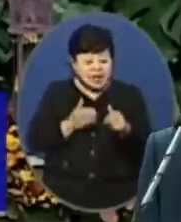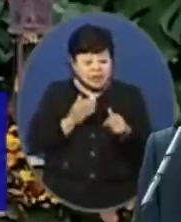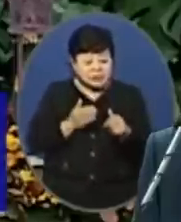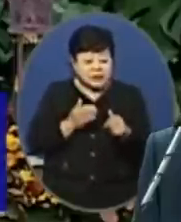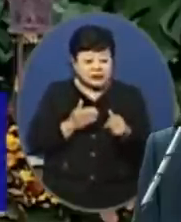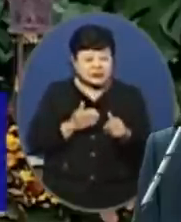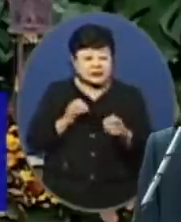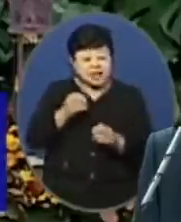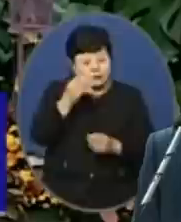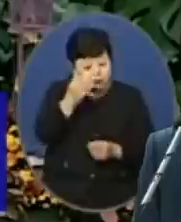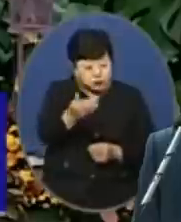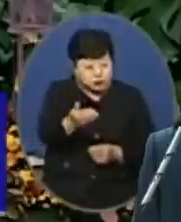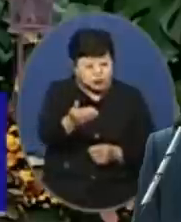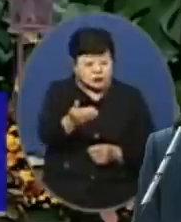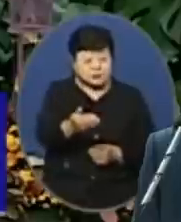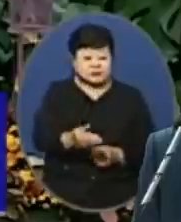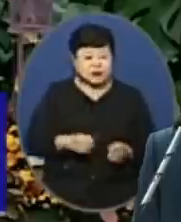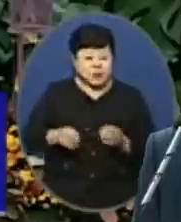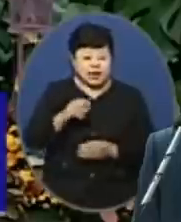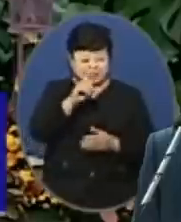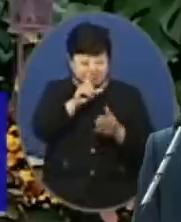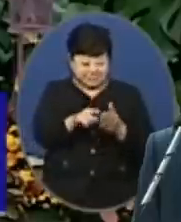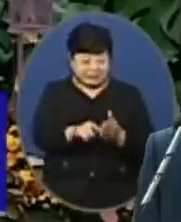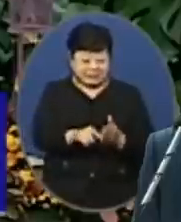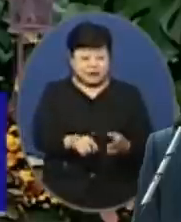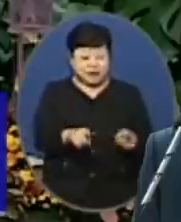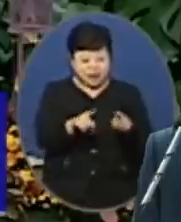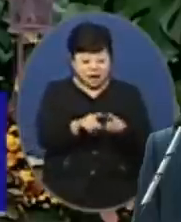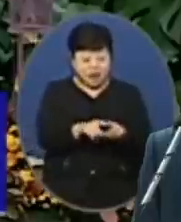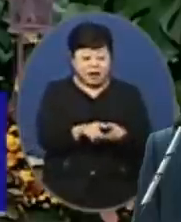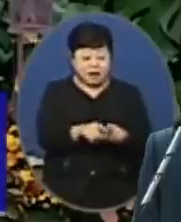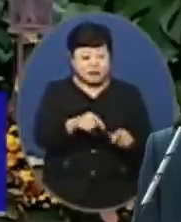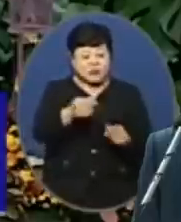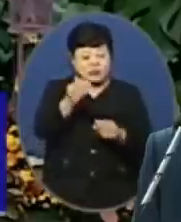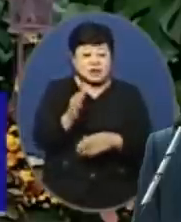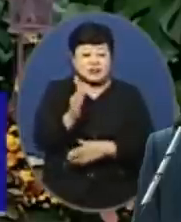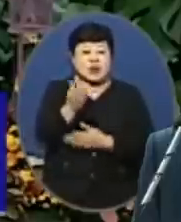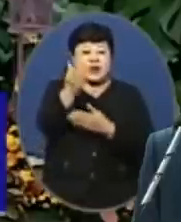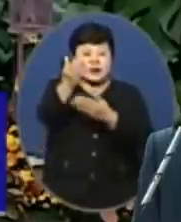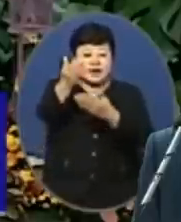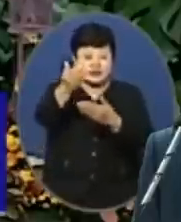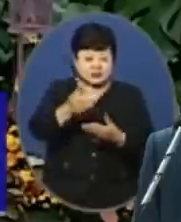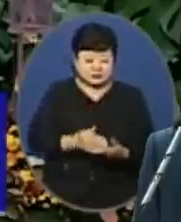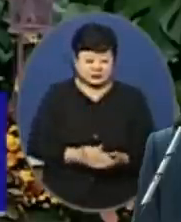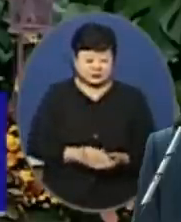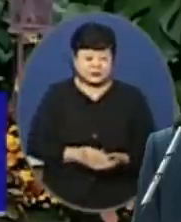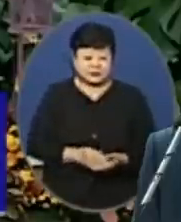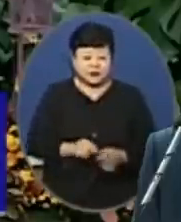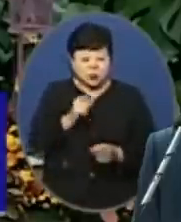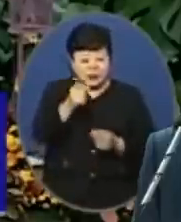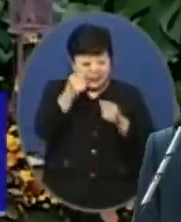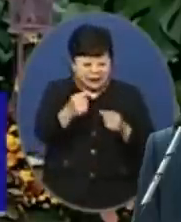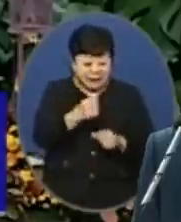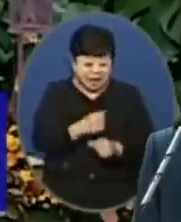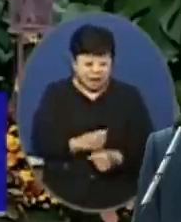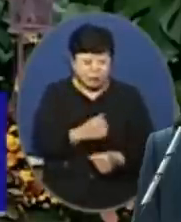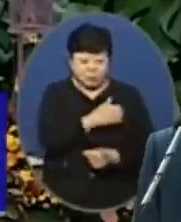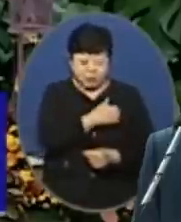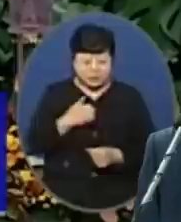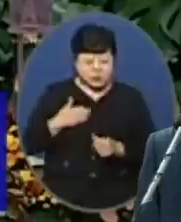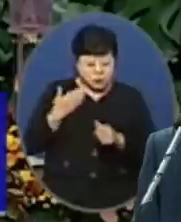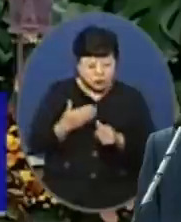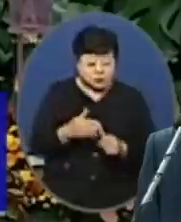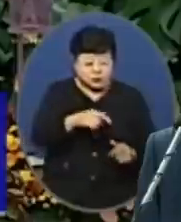내게 응답하리라. 그들이 환난 때 내가 그와 함께하여 그를 건지고 영화롭게 하리라. 내가 그를 장수하게 함으로 그를 만족케